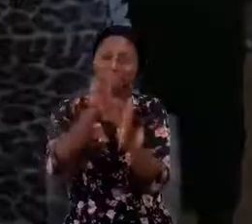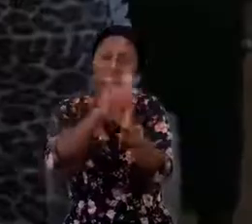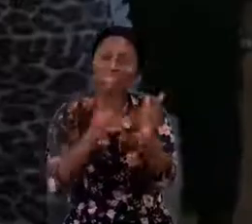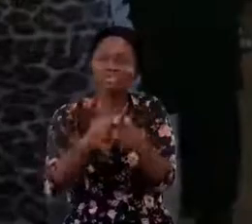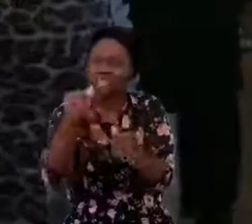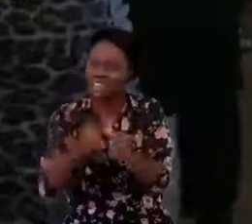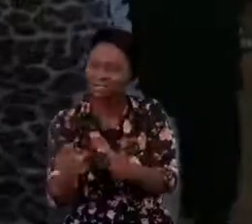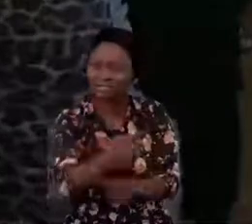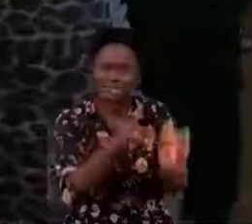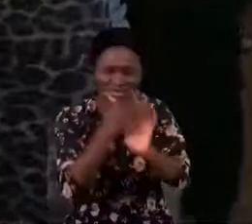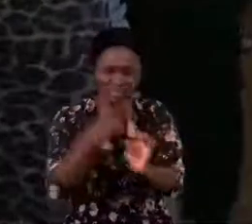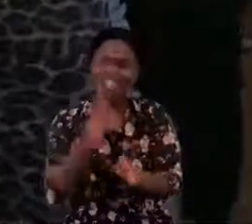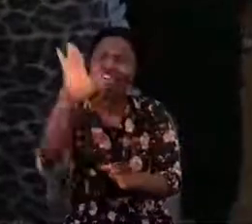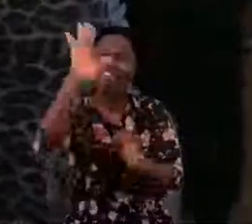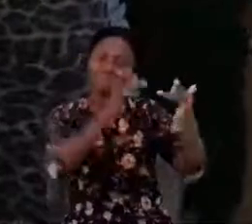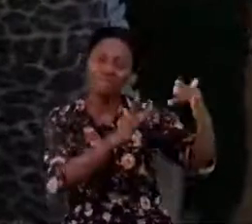Pardonne le passé,